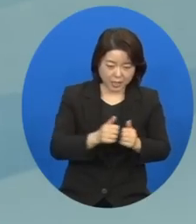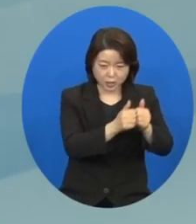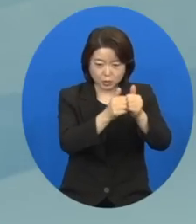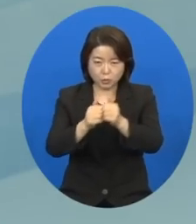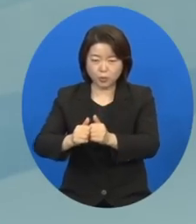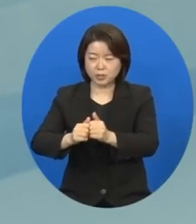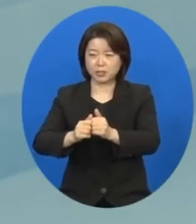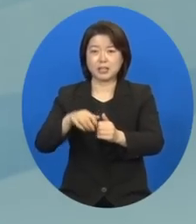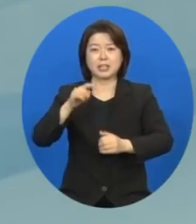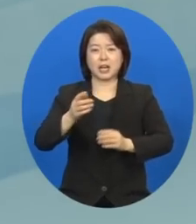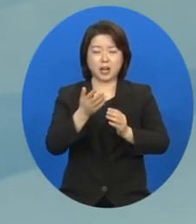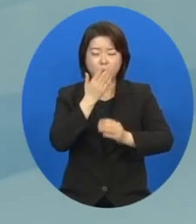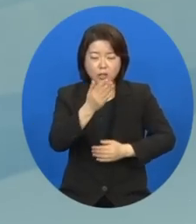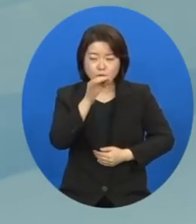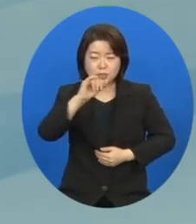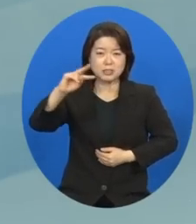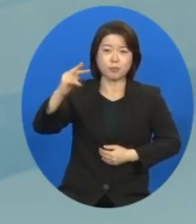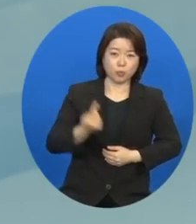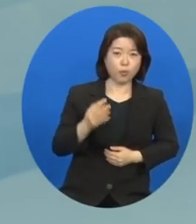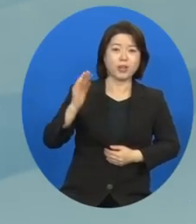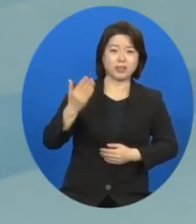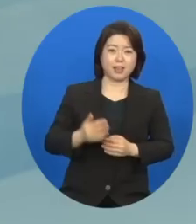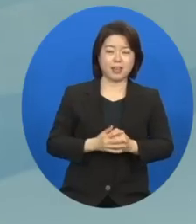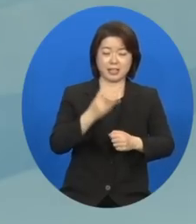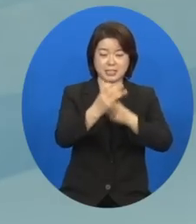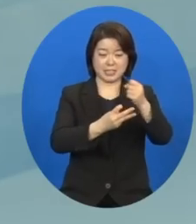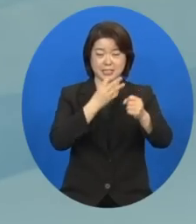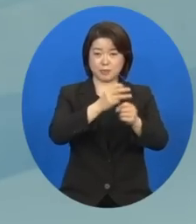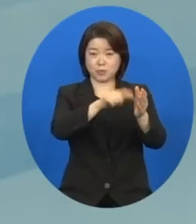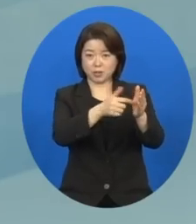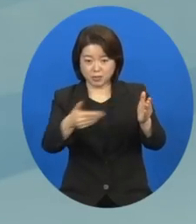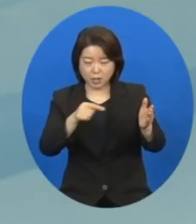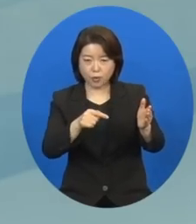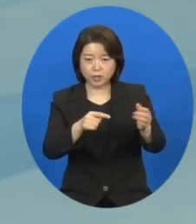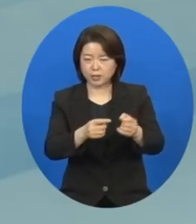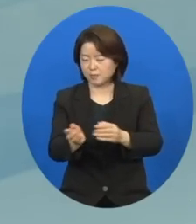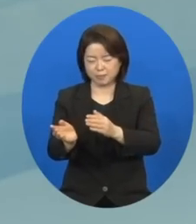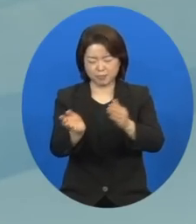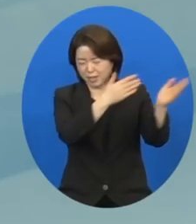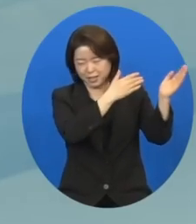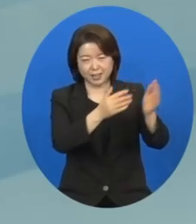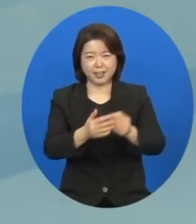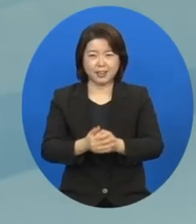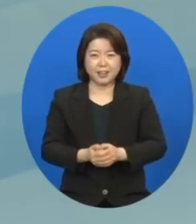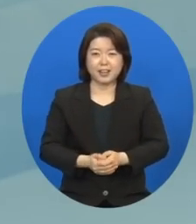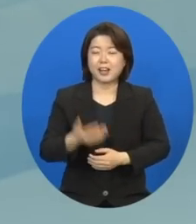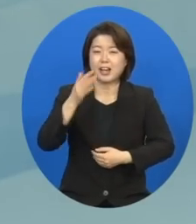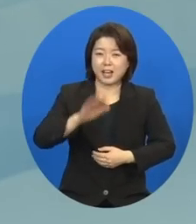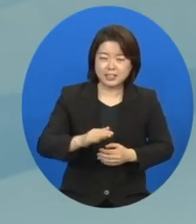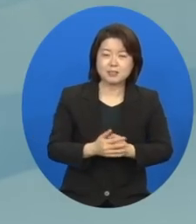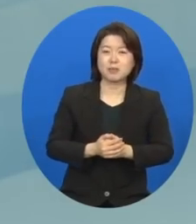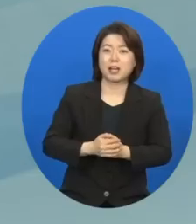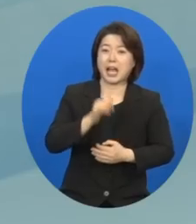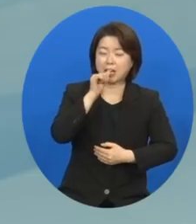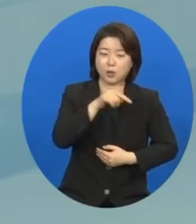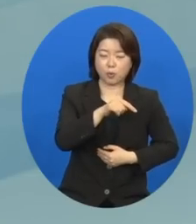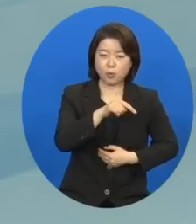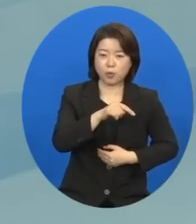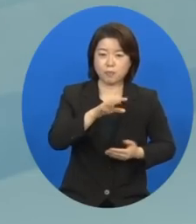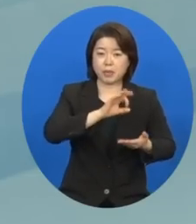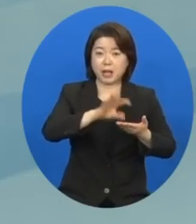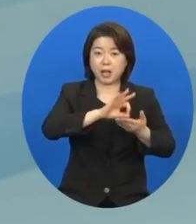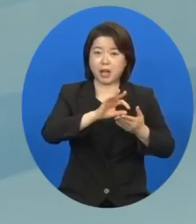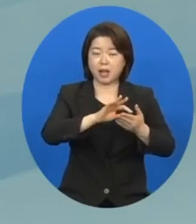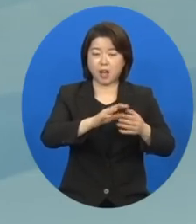터닝포인트가 되었습니다. 지난 13년의 세월은 잊혀진 세월이었습니다. 그러나 결코 낭비된